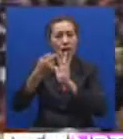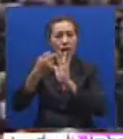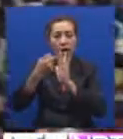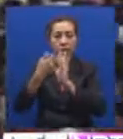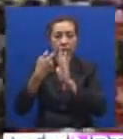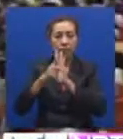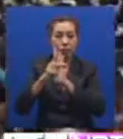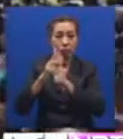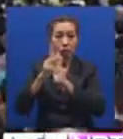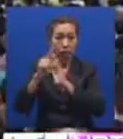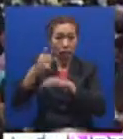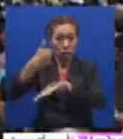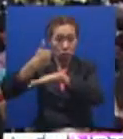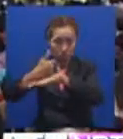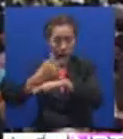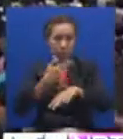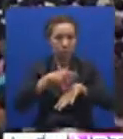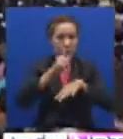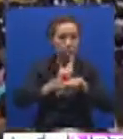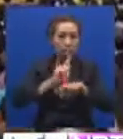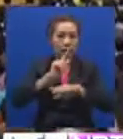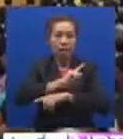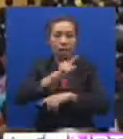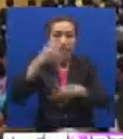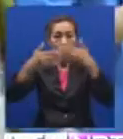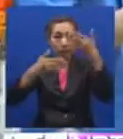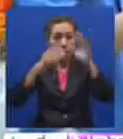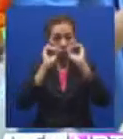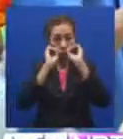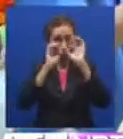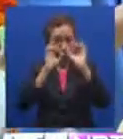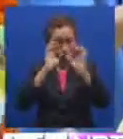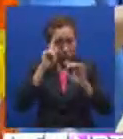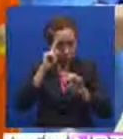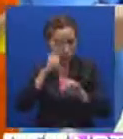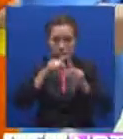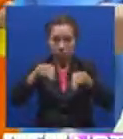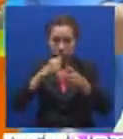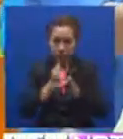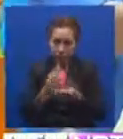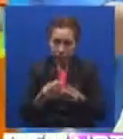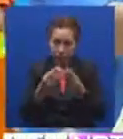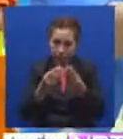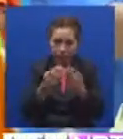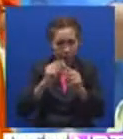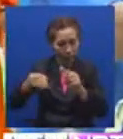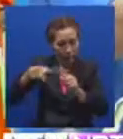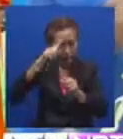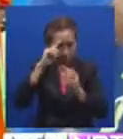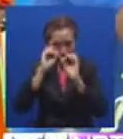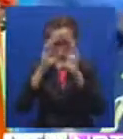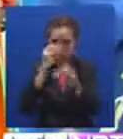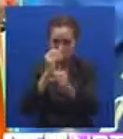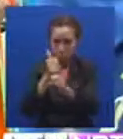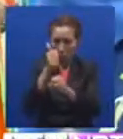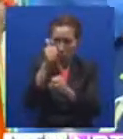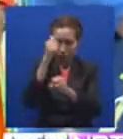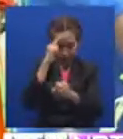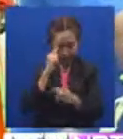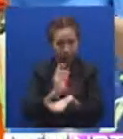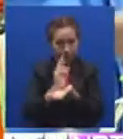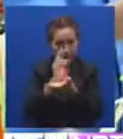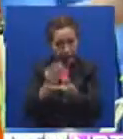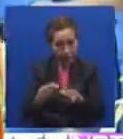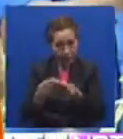พิธีวันครูโดยมอบโลกเกียรติบัตรและข้าราชการครูและบุคลากรทางการศึกษาผู้ที่มีผลงานดีเด่นเช่นเดียวกับที่